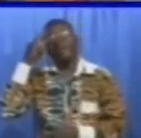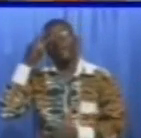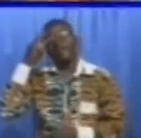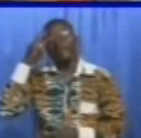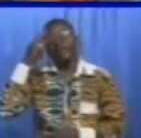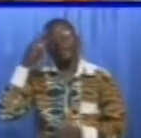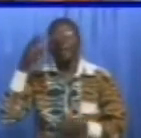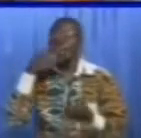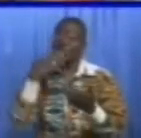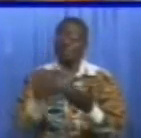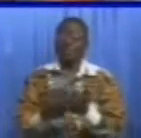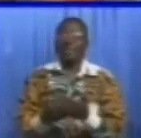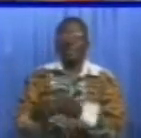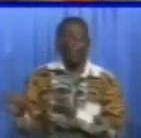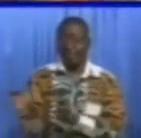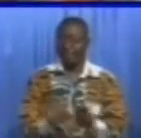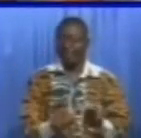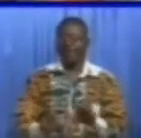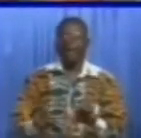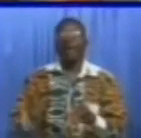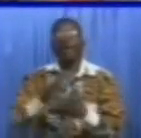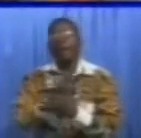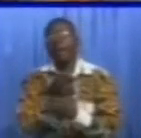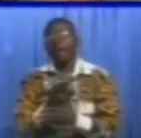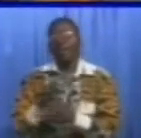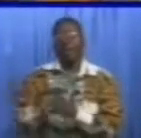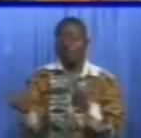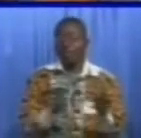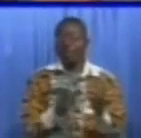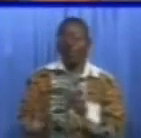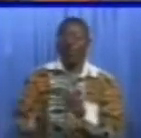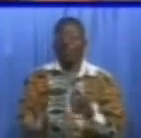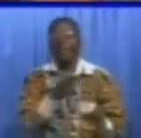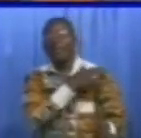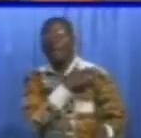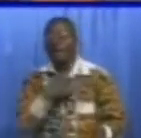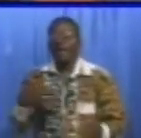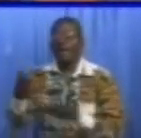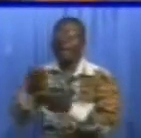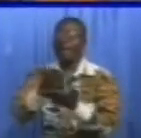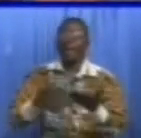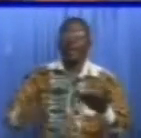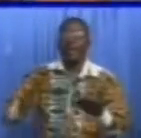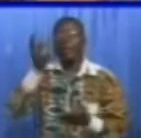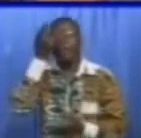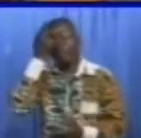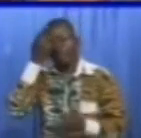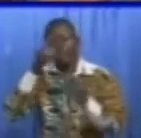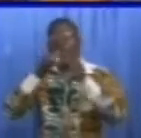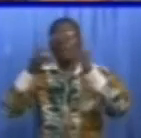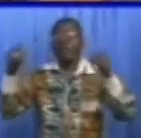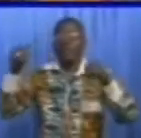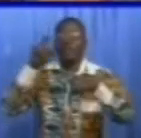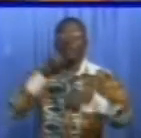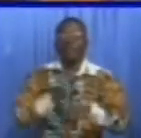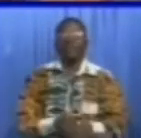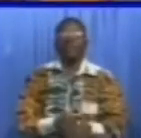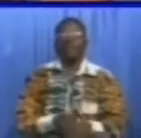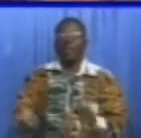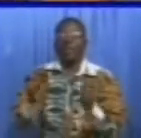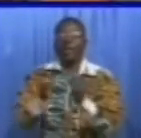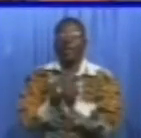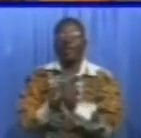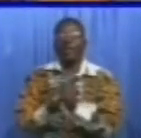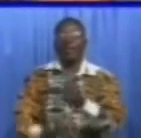et bien menée entre le mouvement syndical et les partis politiques d'opposition en son temps, avec